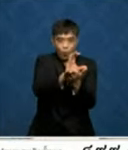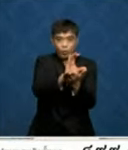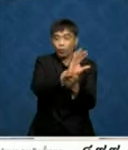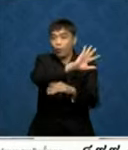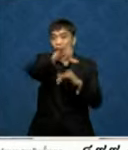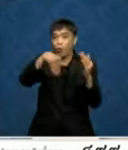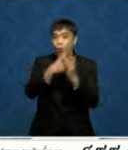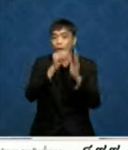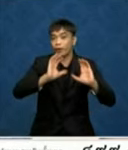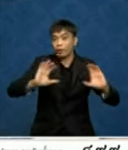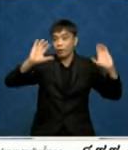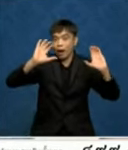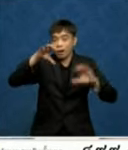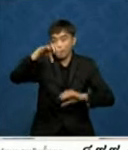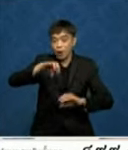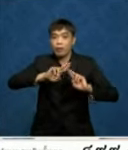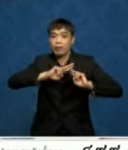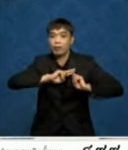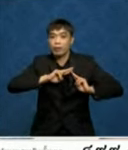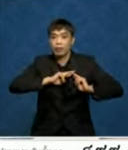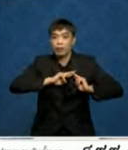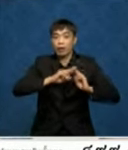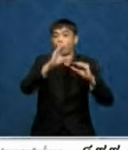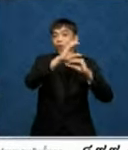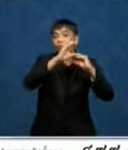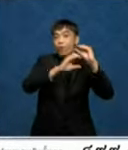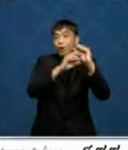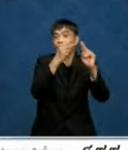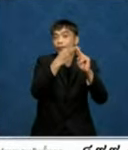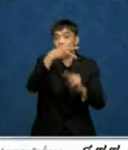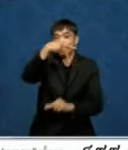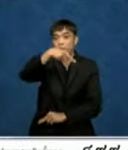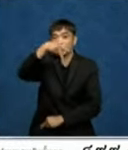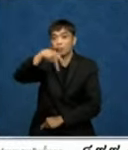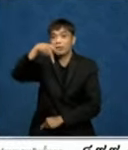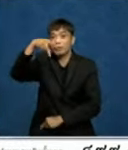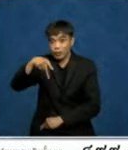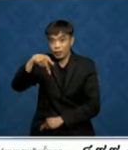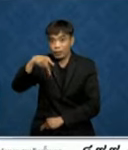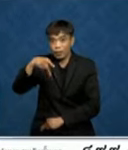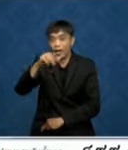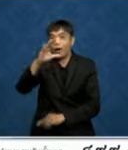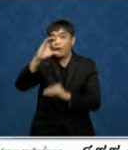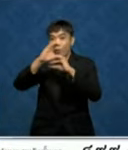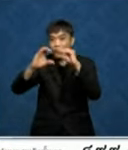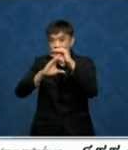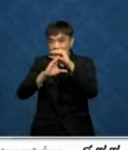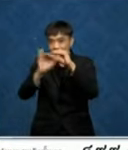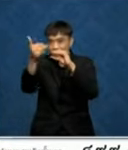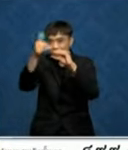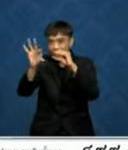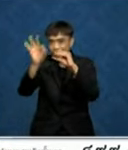มทุนภาครัฐและเอกชนหรือโครงการ PPP บางรายการมารวมไว้ในงบจ่ายลงทุนอีกต่